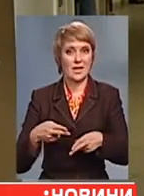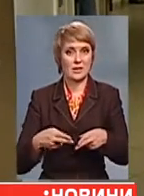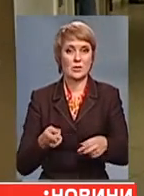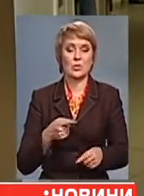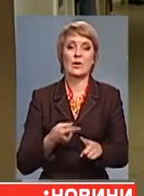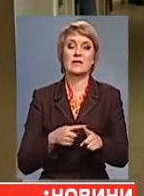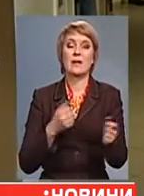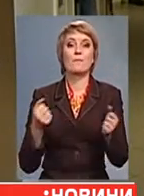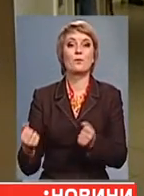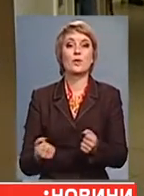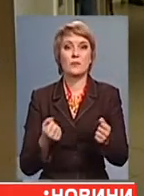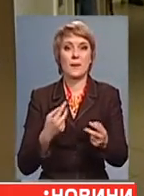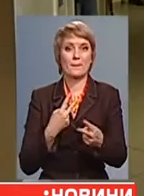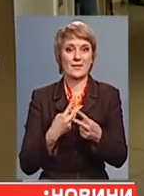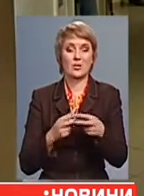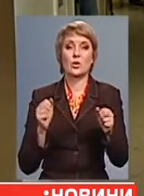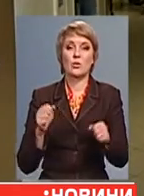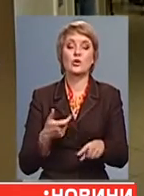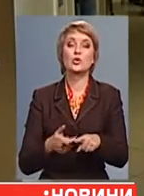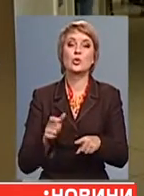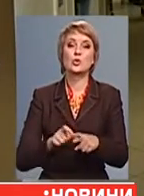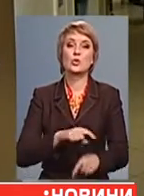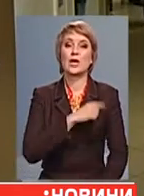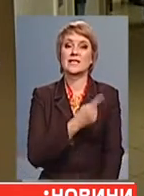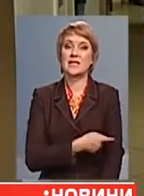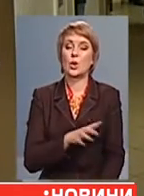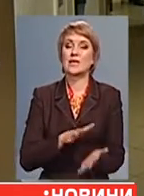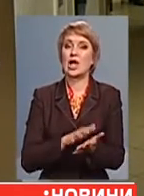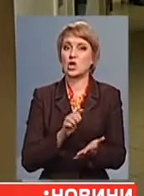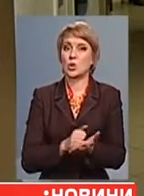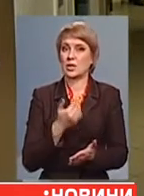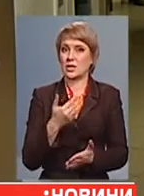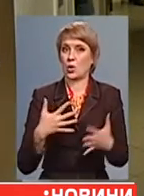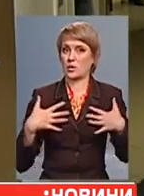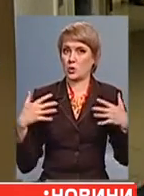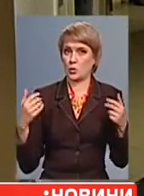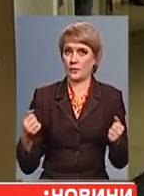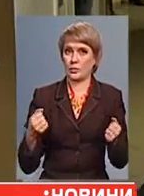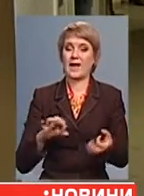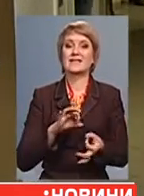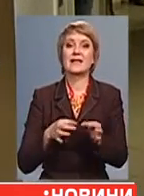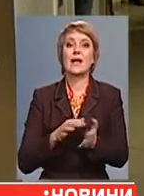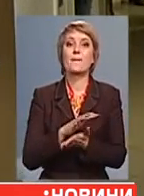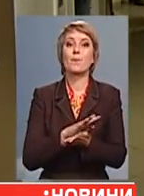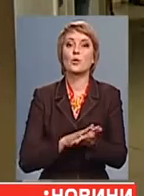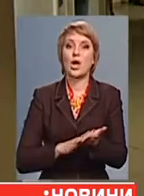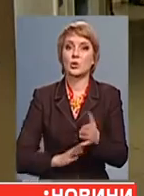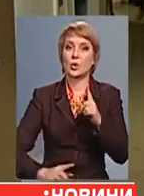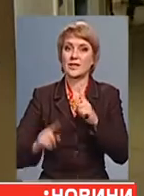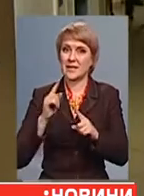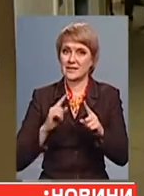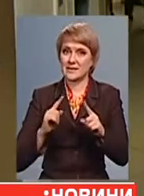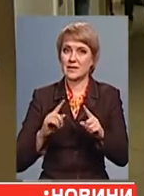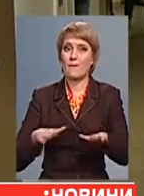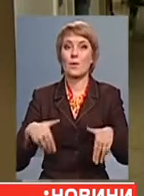Тож, це утримання під вартою може дуже сильно зашкодити його здоров'ю. Деталі подальшого засідання пропоную послухати у